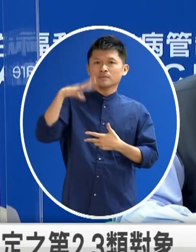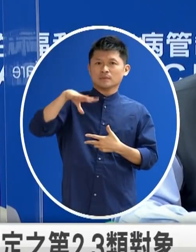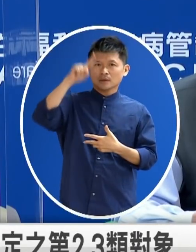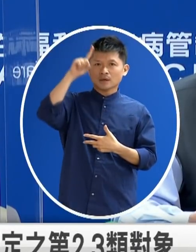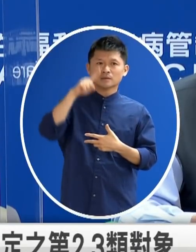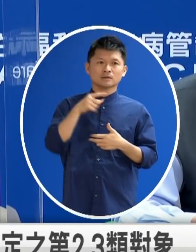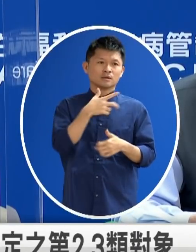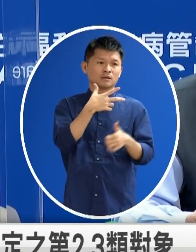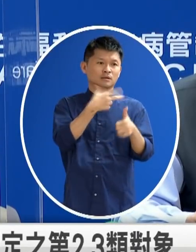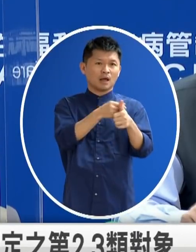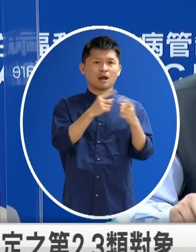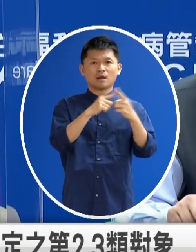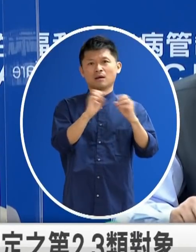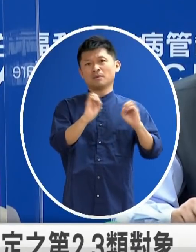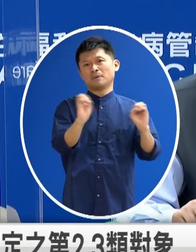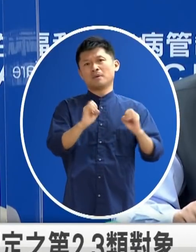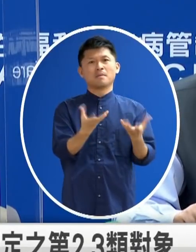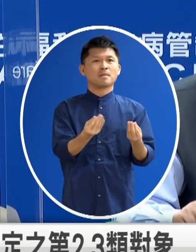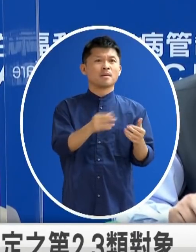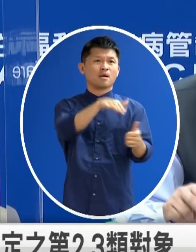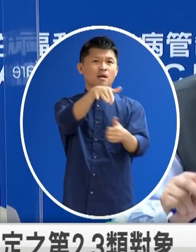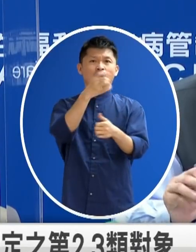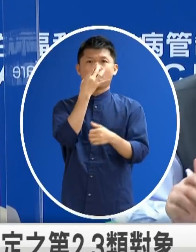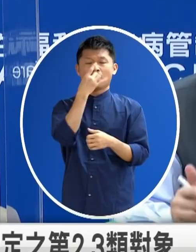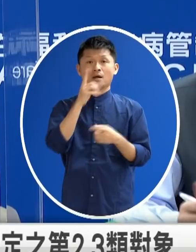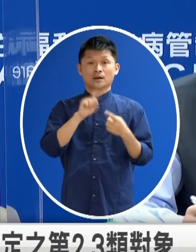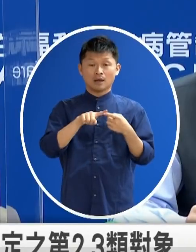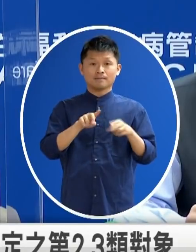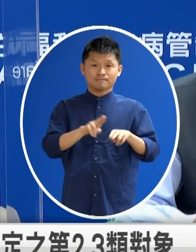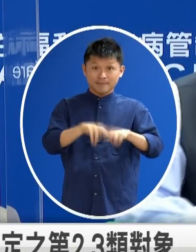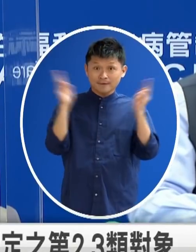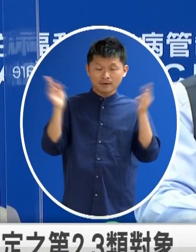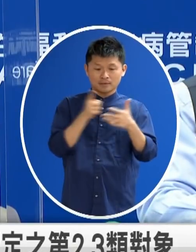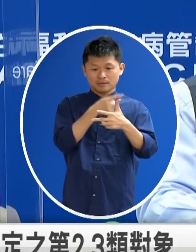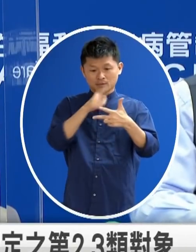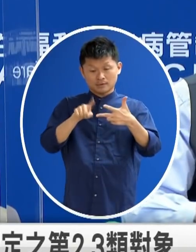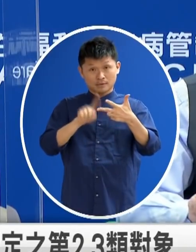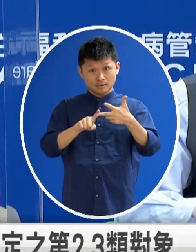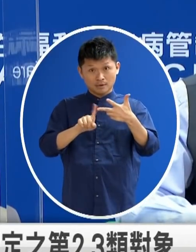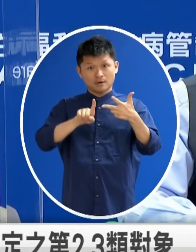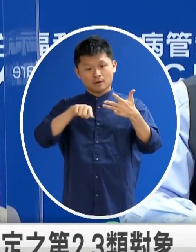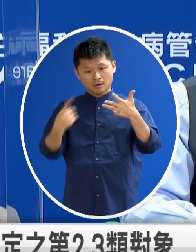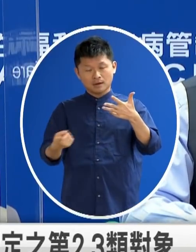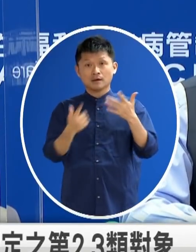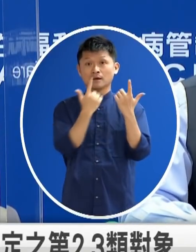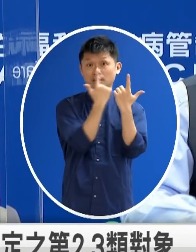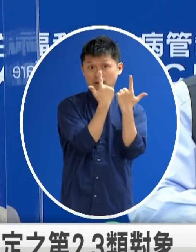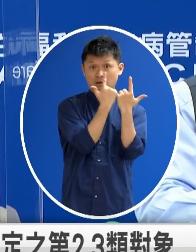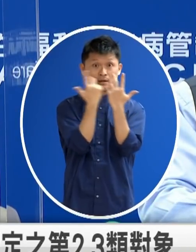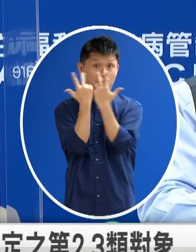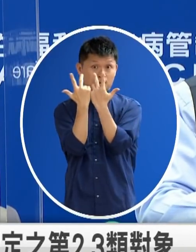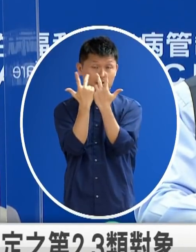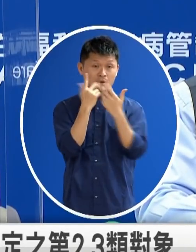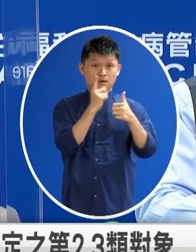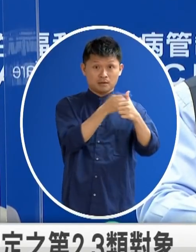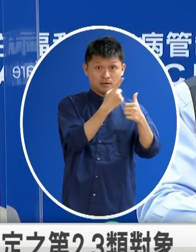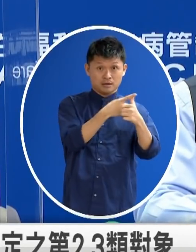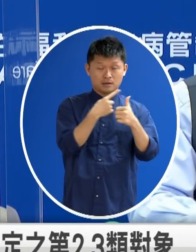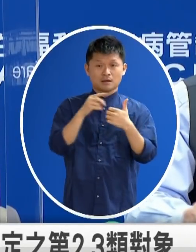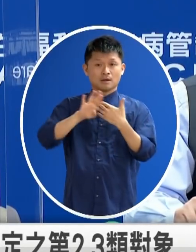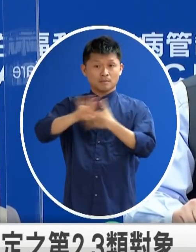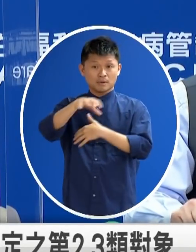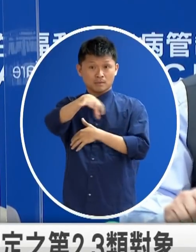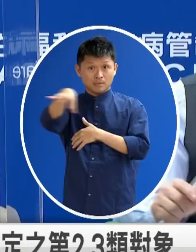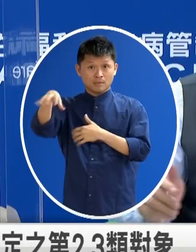没有人打，那再过来针对1、2、3类的开放，然后再过来针对双北一类，然后其他县市的